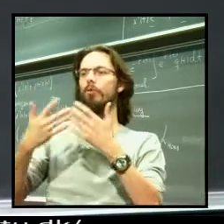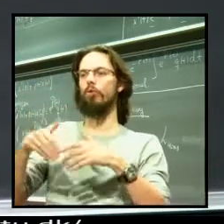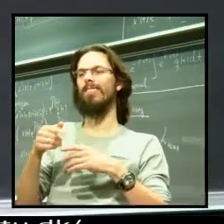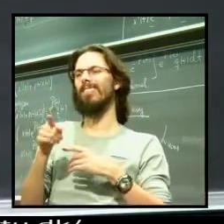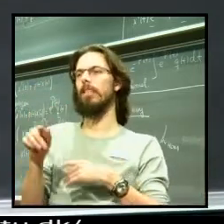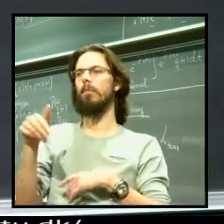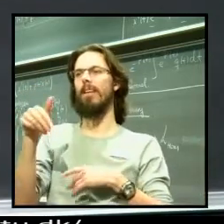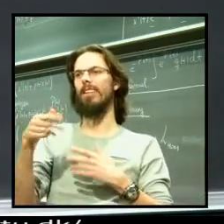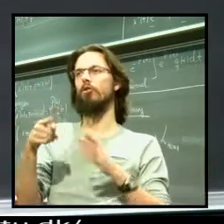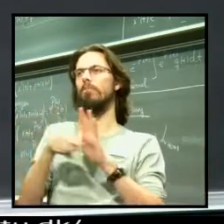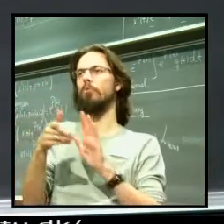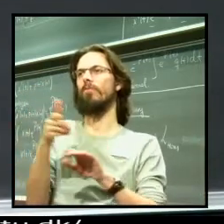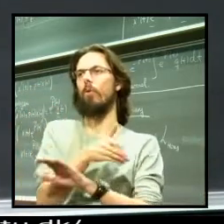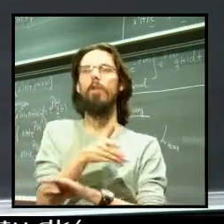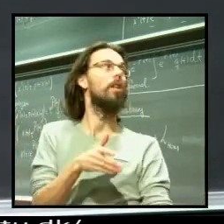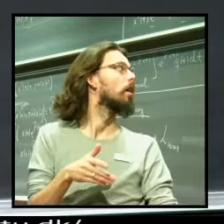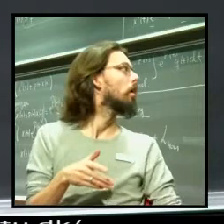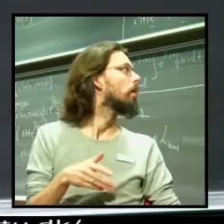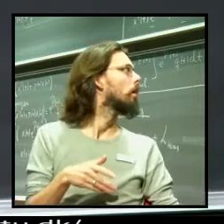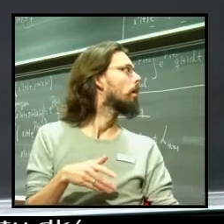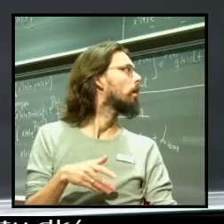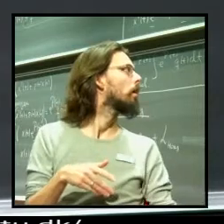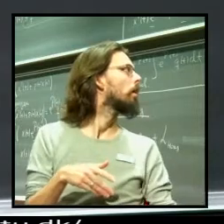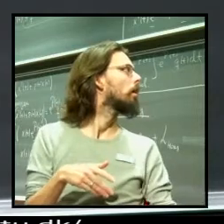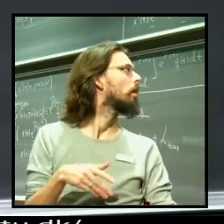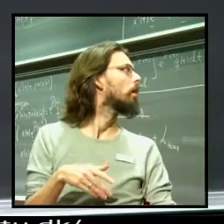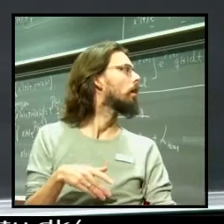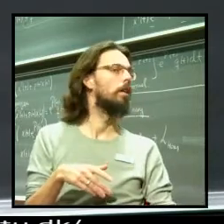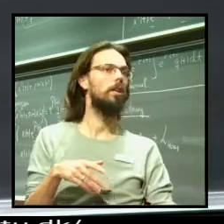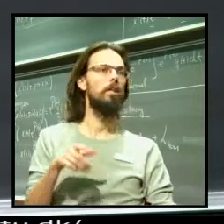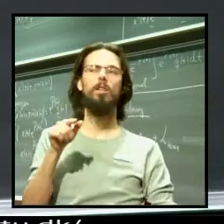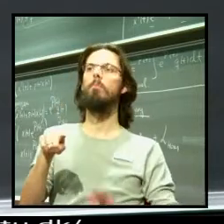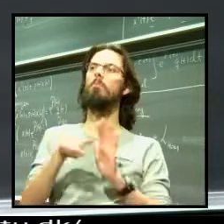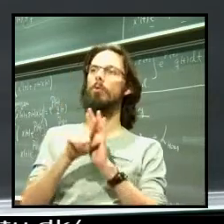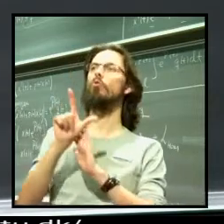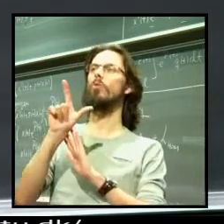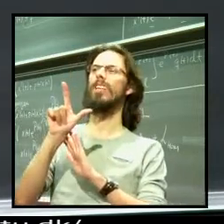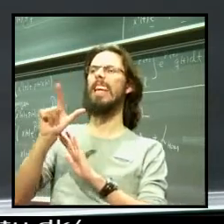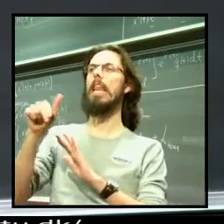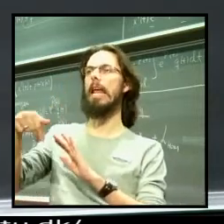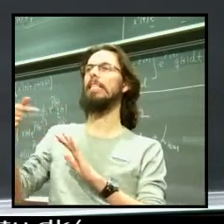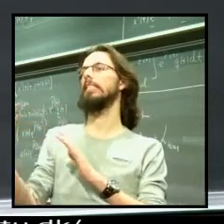foran, så står der minus ln t.